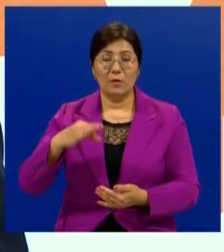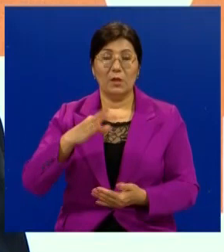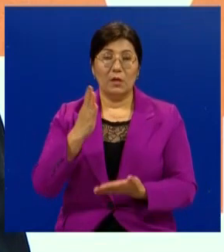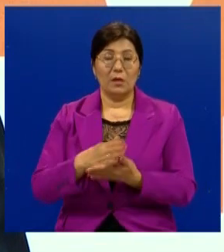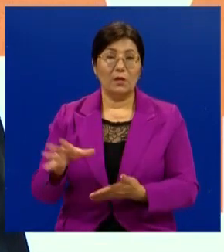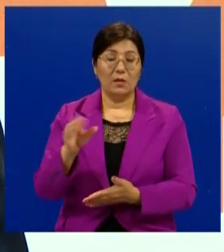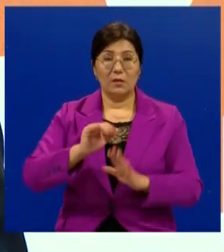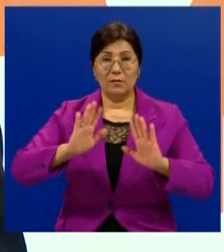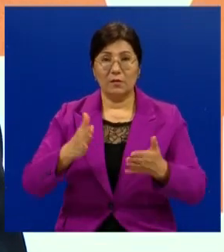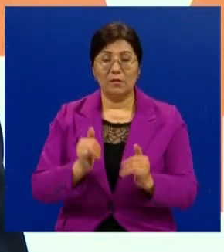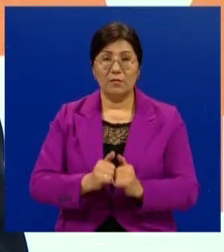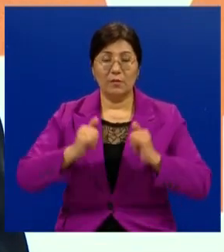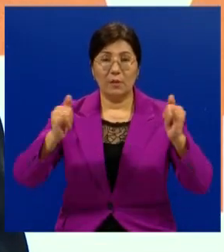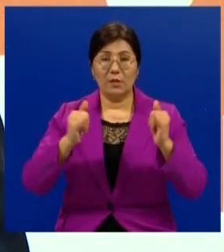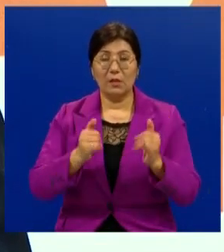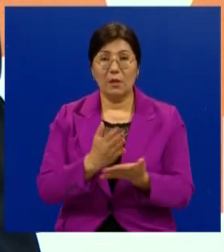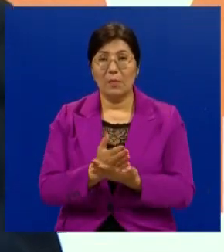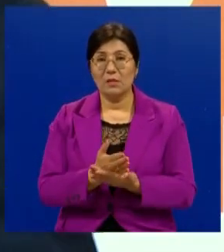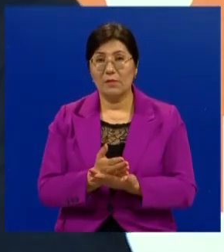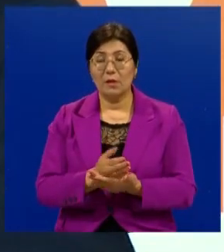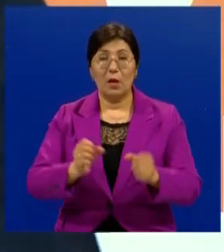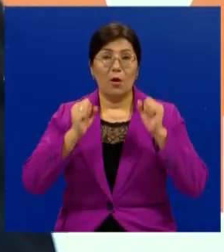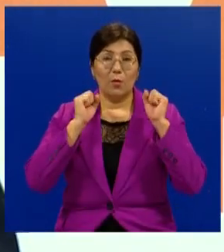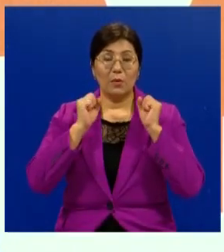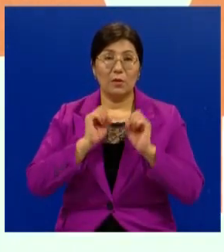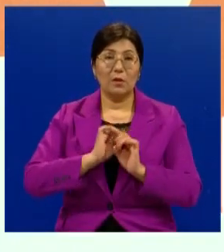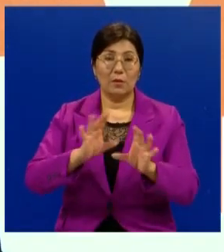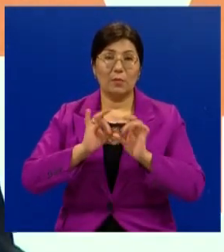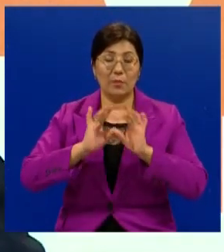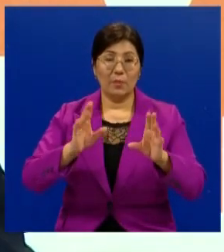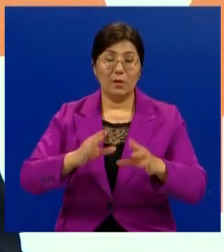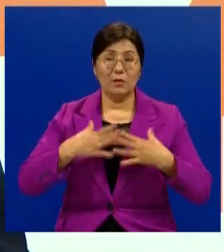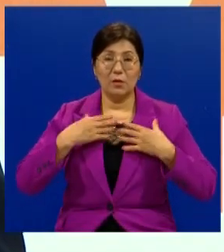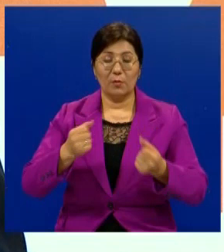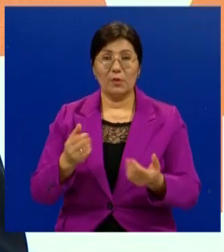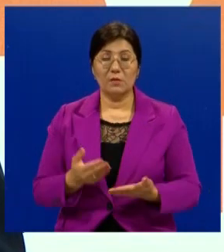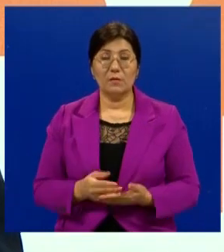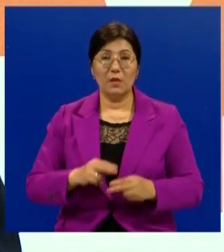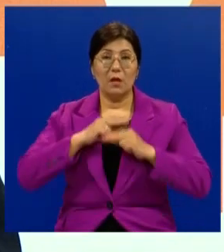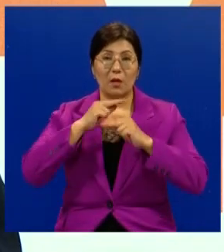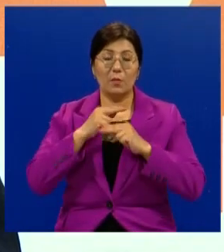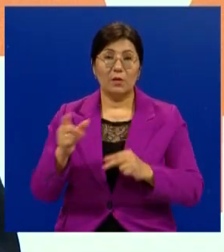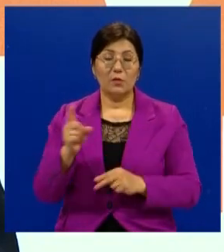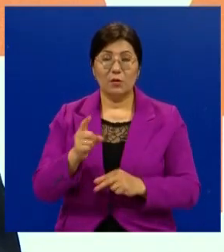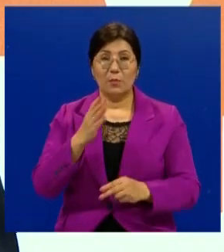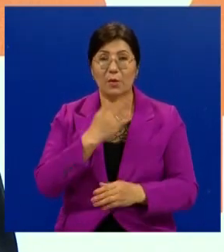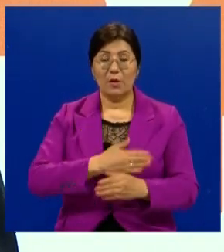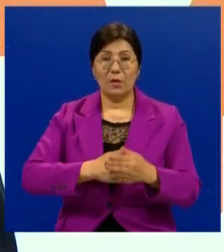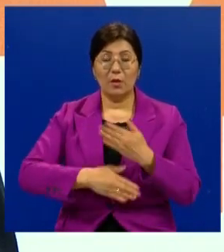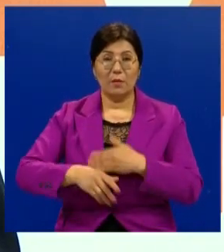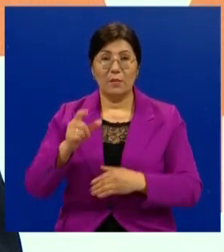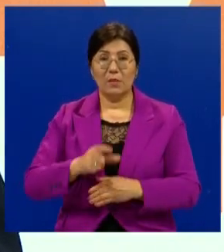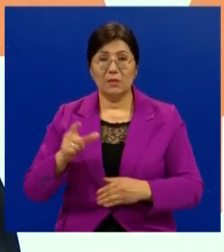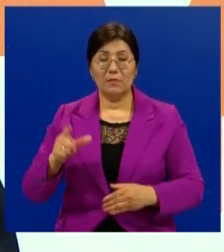условия для развития массового спорта, пропаганды здорового образа жизни. Особое внимание уделяется тому, чтобы люди с ограниченными физическими